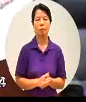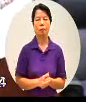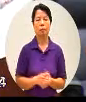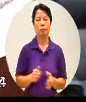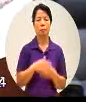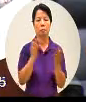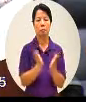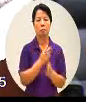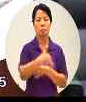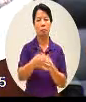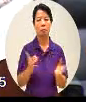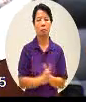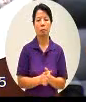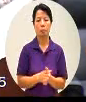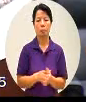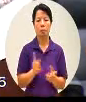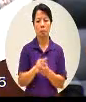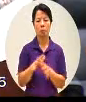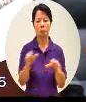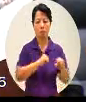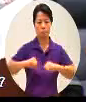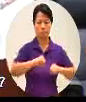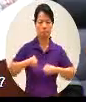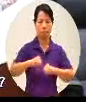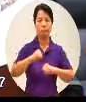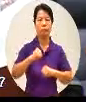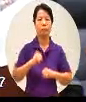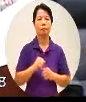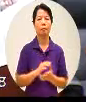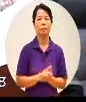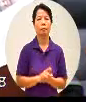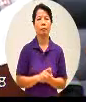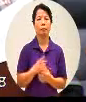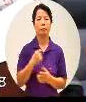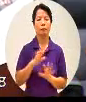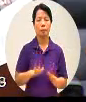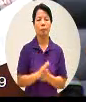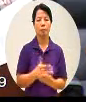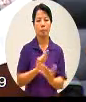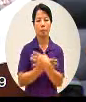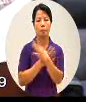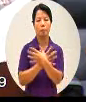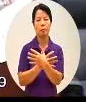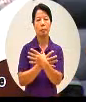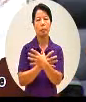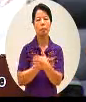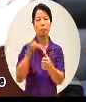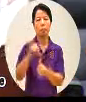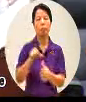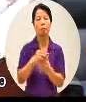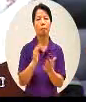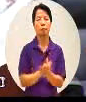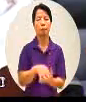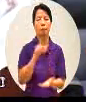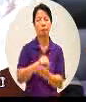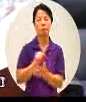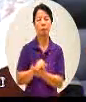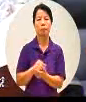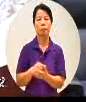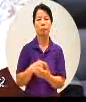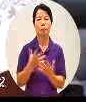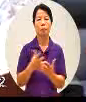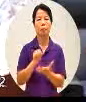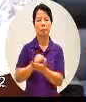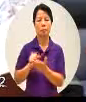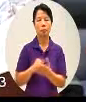全班级拢咧抢这个干部，抢到五啥啥呢？然后奖惩记录哦，就是有技工嘉奖的，恁讲的